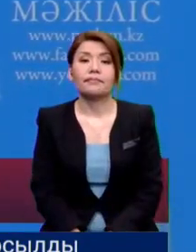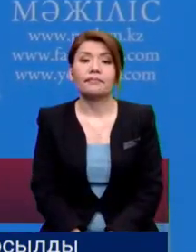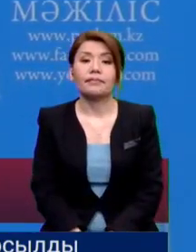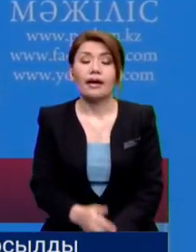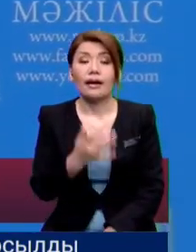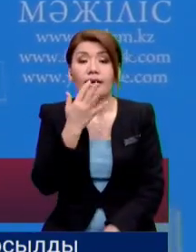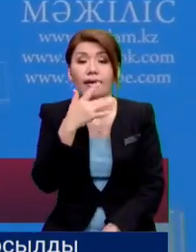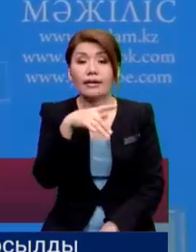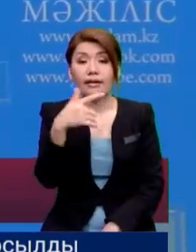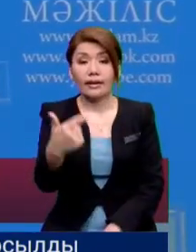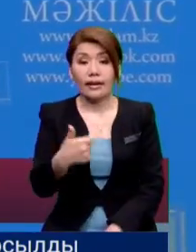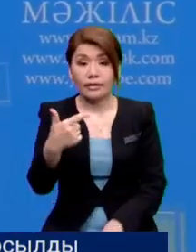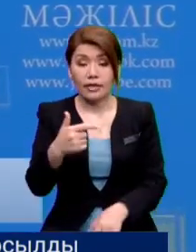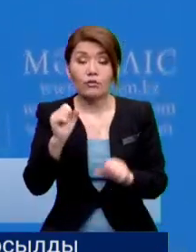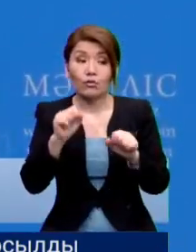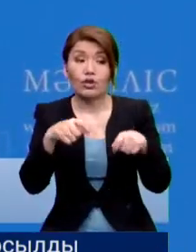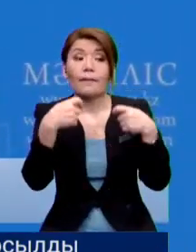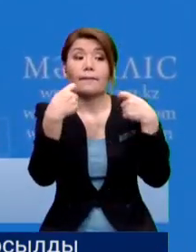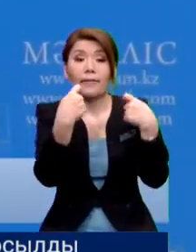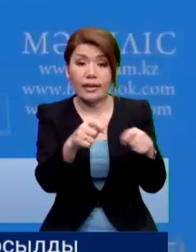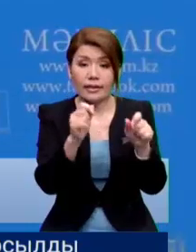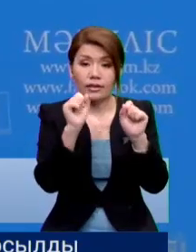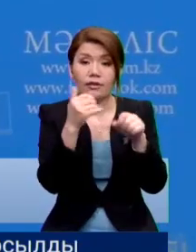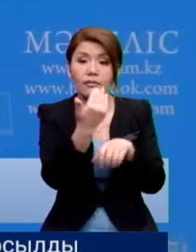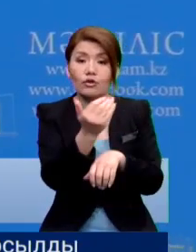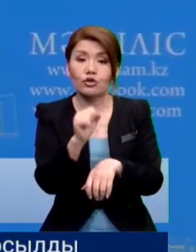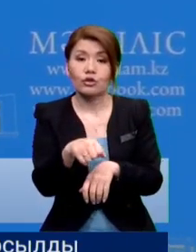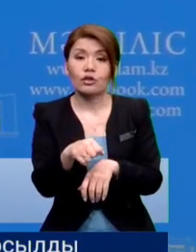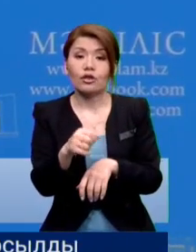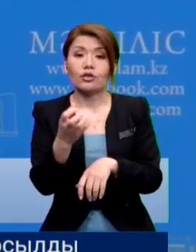Шетелдік азаматтарға да сатуға болады, шетелдік инвесторларға.